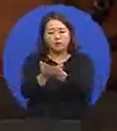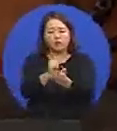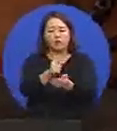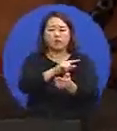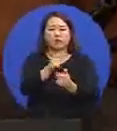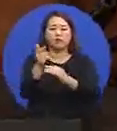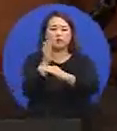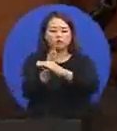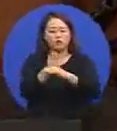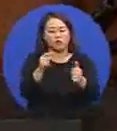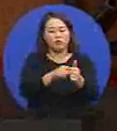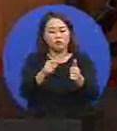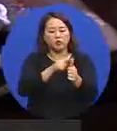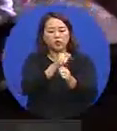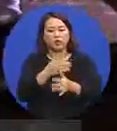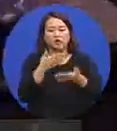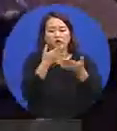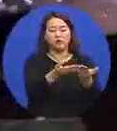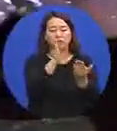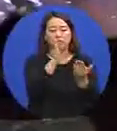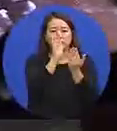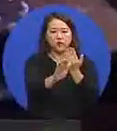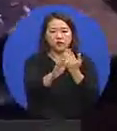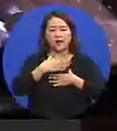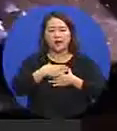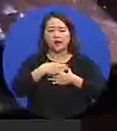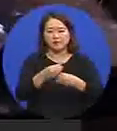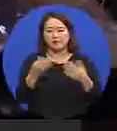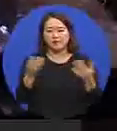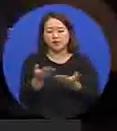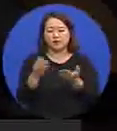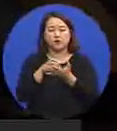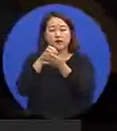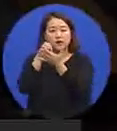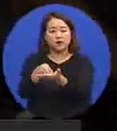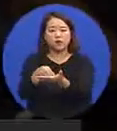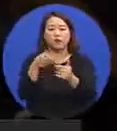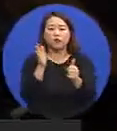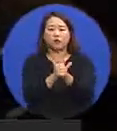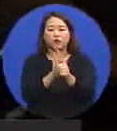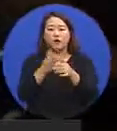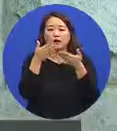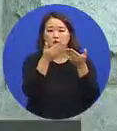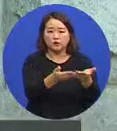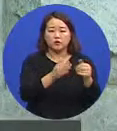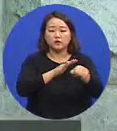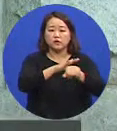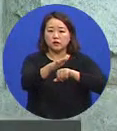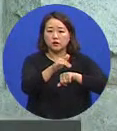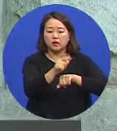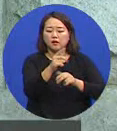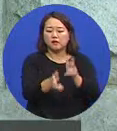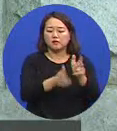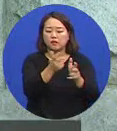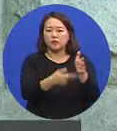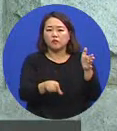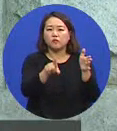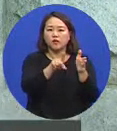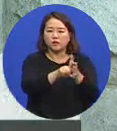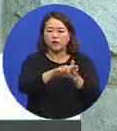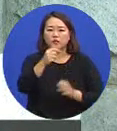중심으로 교육을 통해 퇴직 근로자들에게 안정적인 일자리를 제공하게 됩니다. 이 사업을